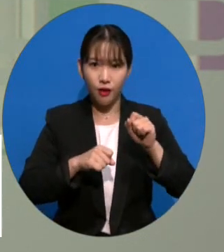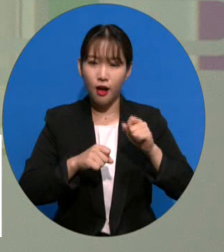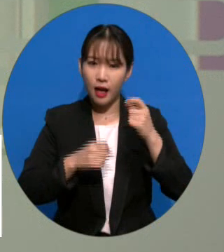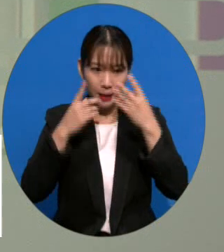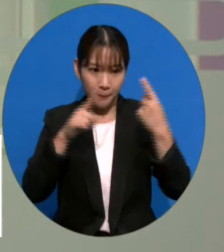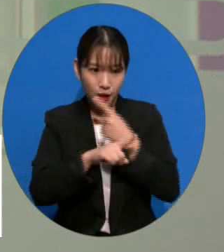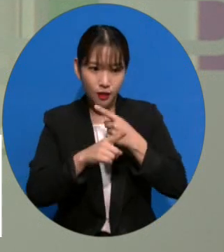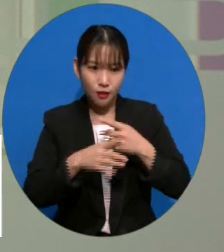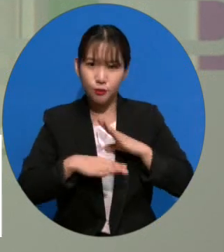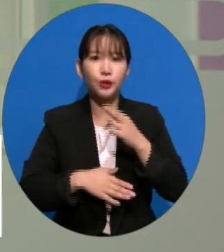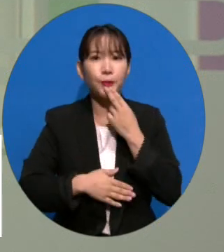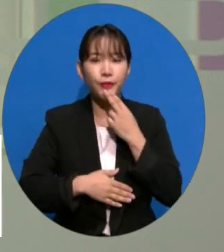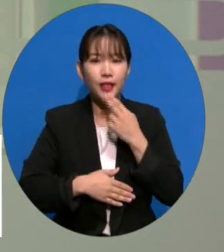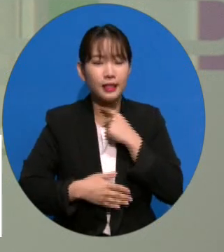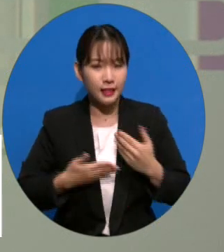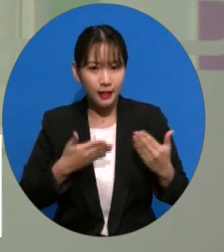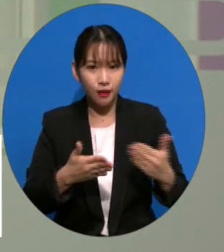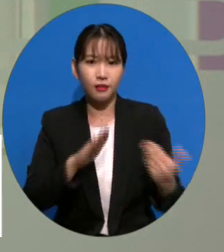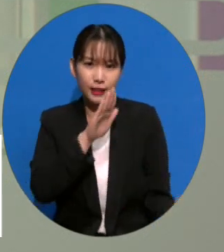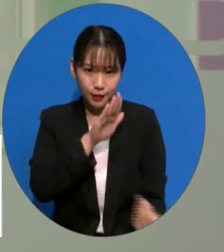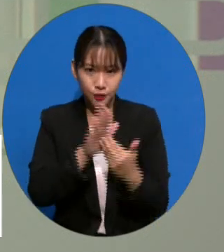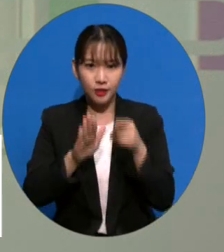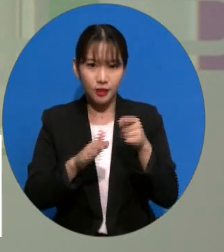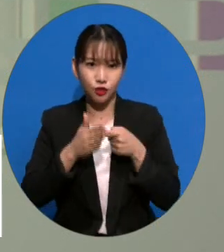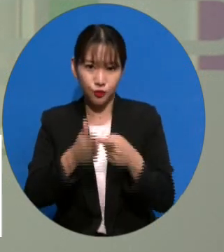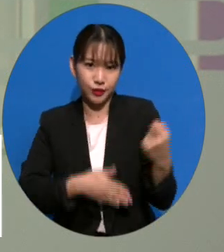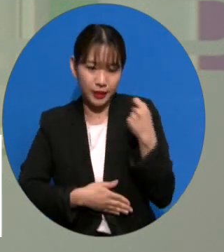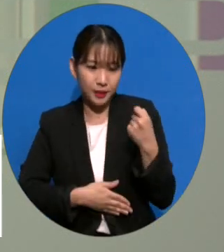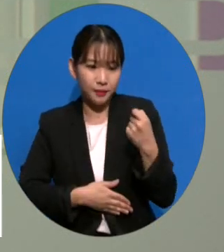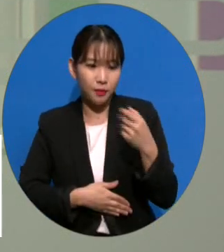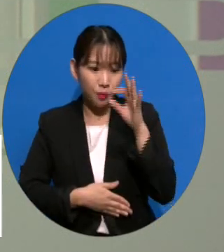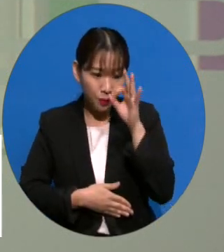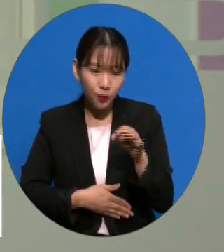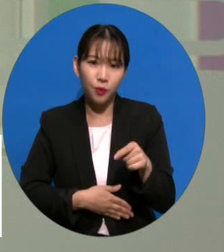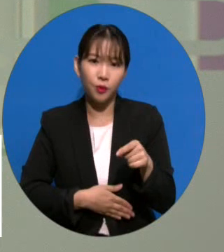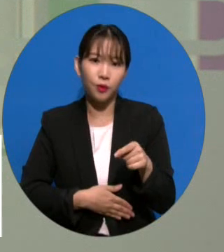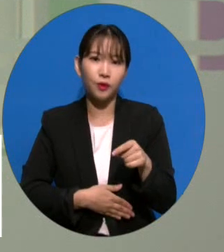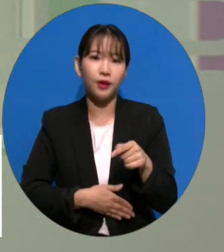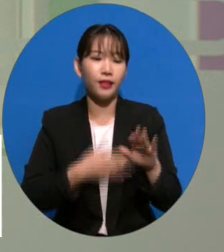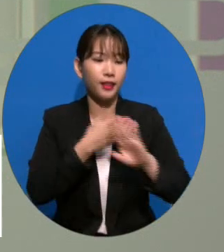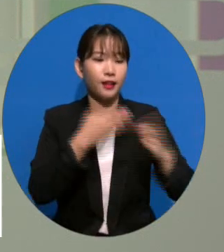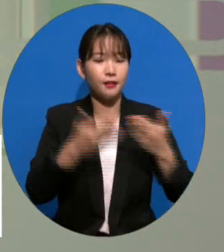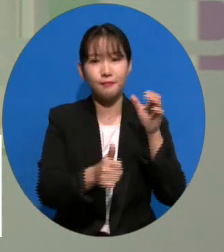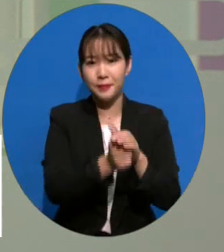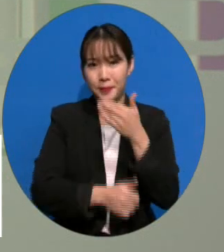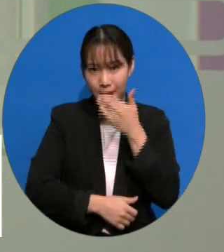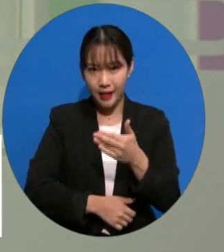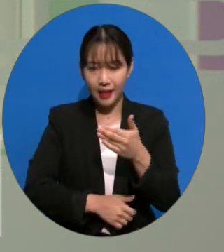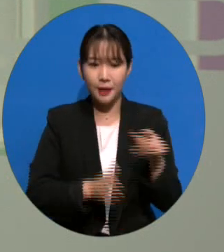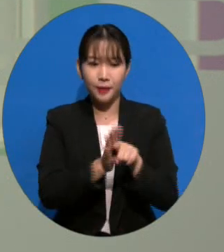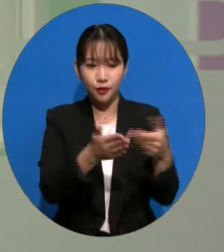않고 헌신하고 해내는 그 추진력을 보시고 다른 일도 맡길 수 있겠구나